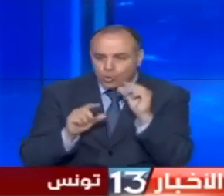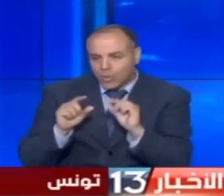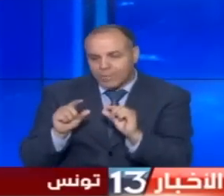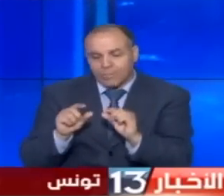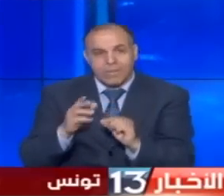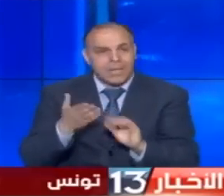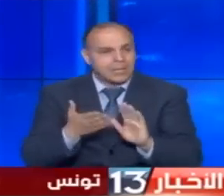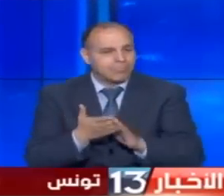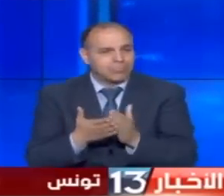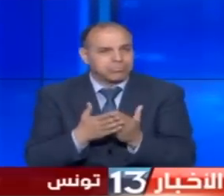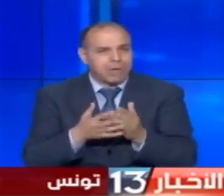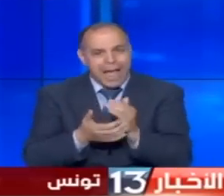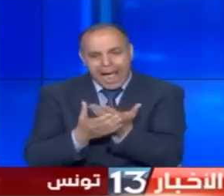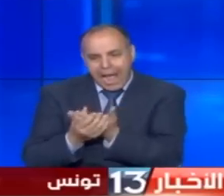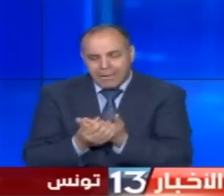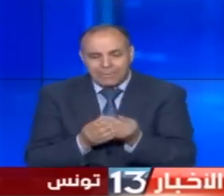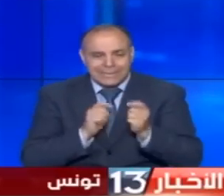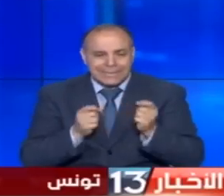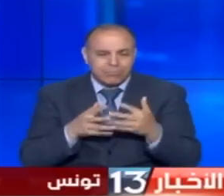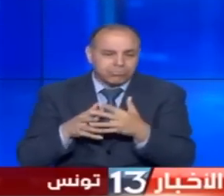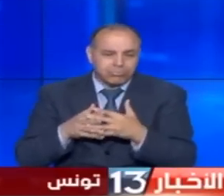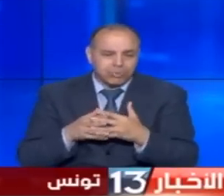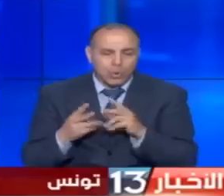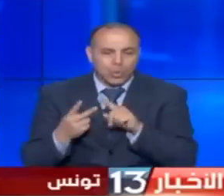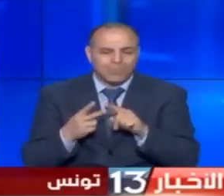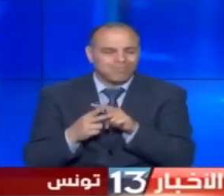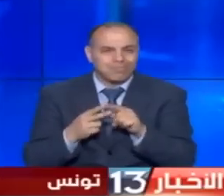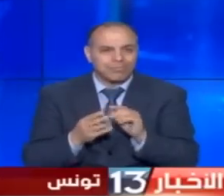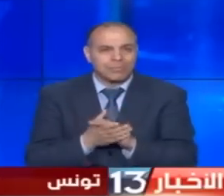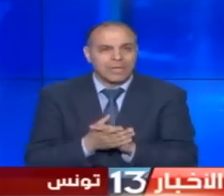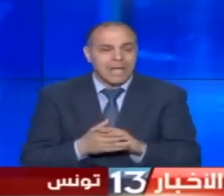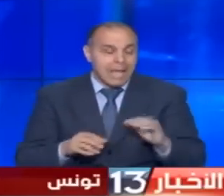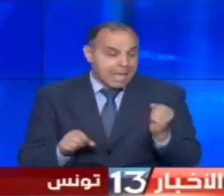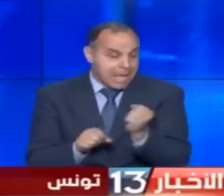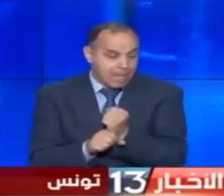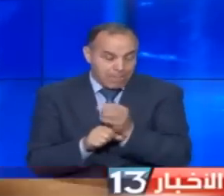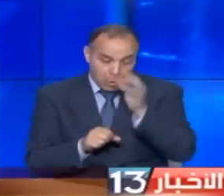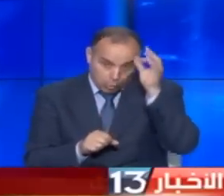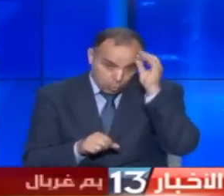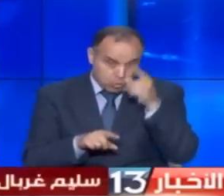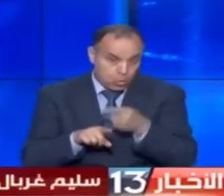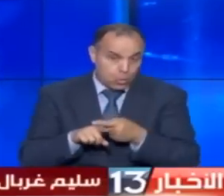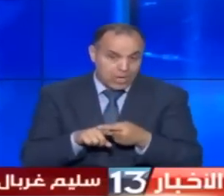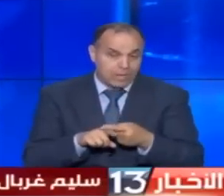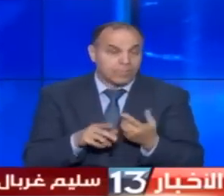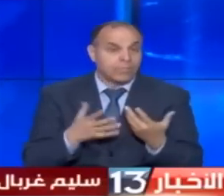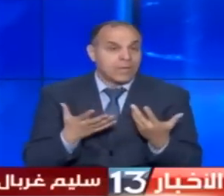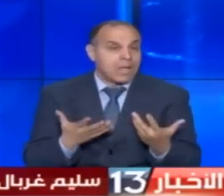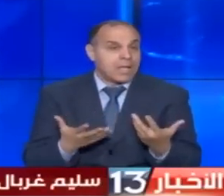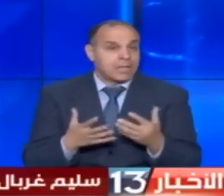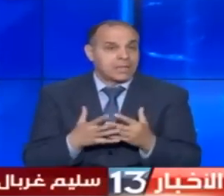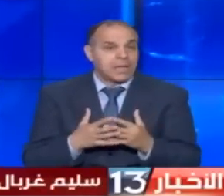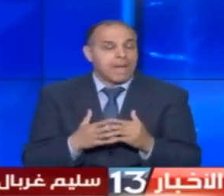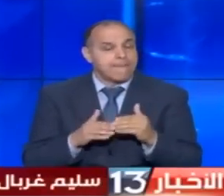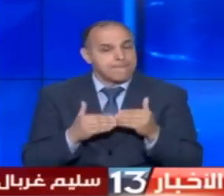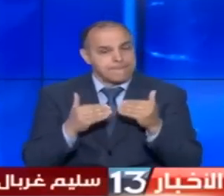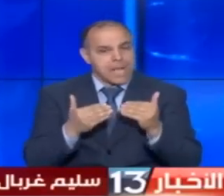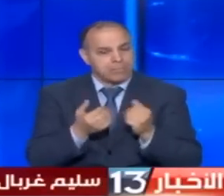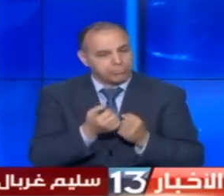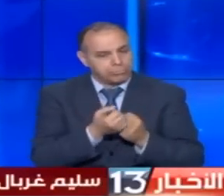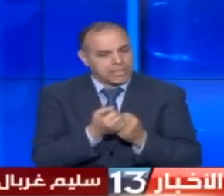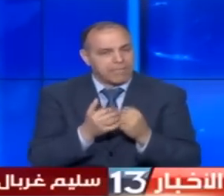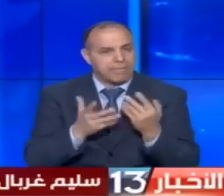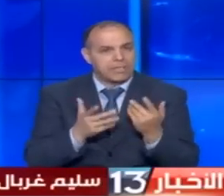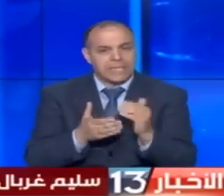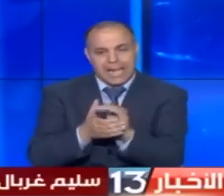تترجم وعمق العلاقات الديبلوماسيه الثنائيه اه تونسي يوناني وهذه مش يقع فيه الدعم اه